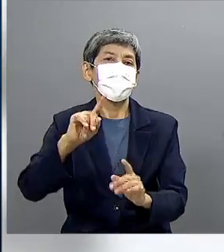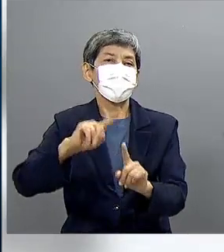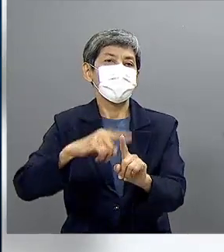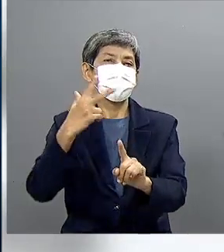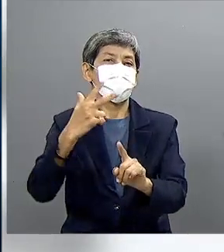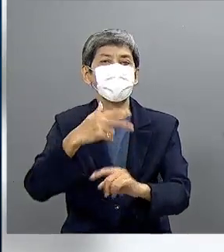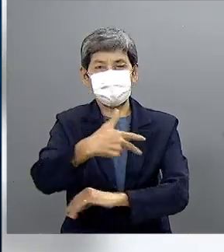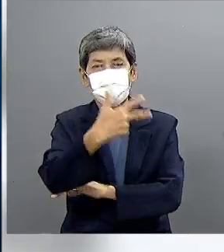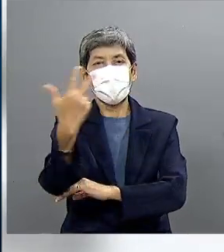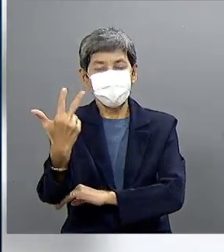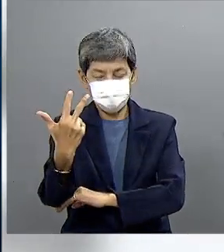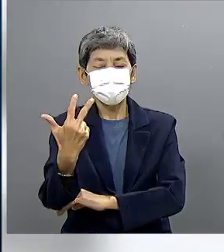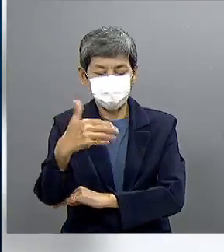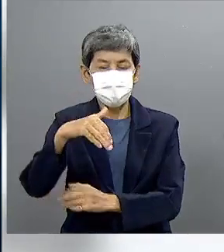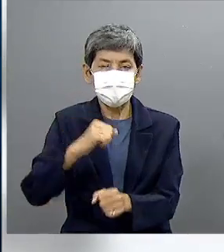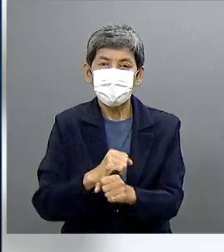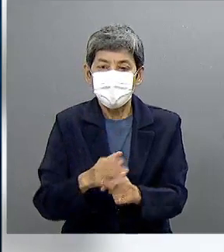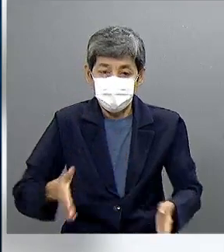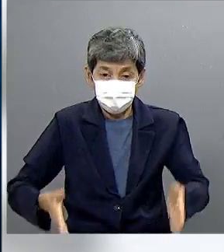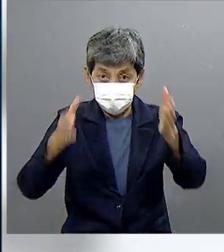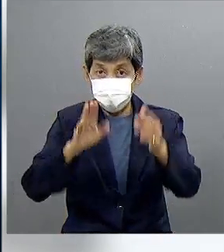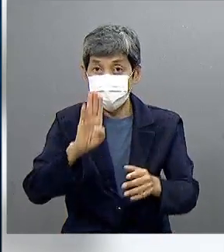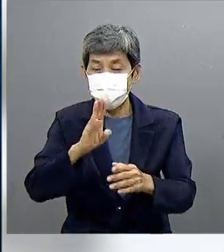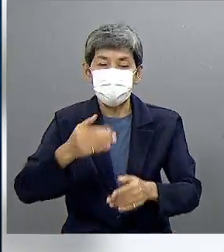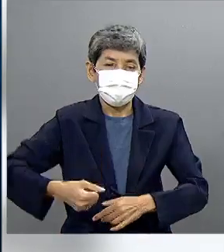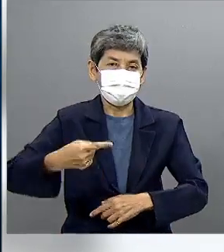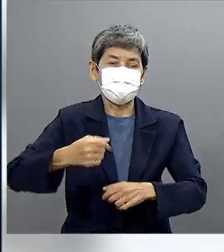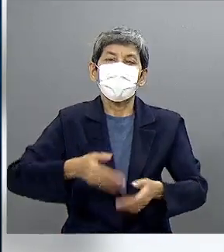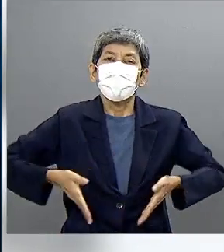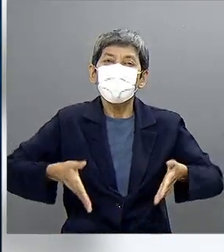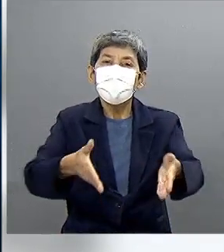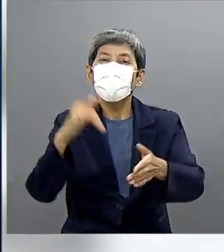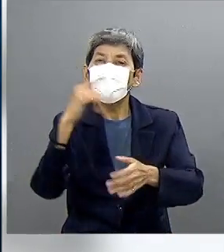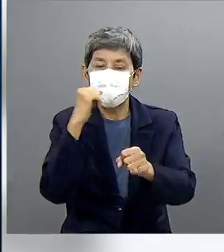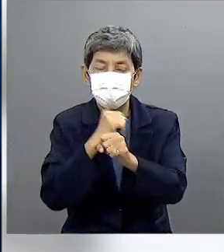สำนักงานใหญ่อาคารดีชั้น1ถนนวิภาวดีรังสิตเขตหลัก4กรุงเทพค่ะ